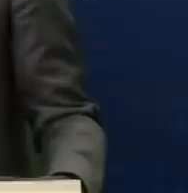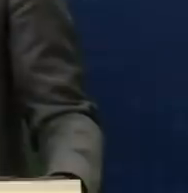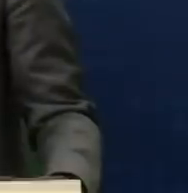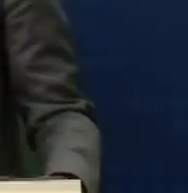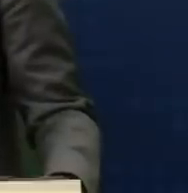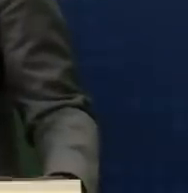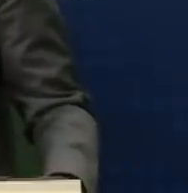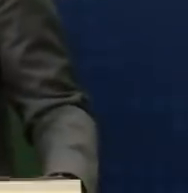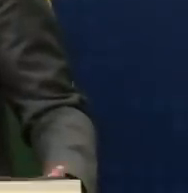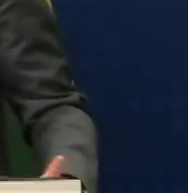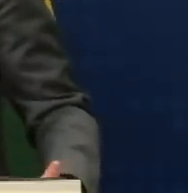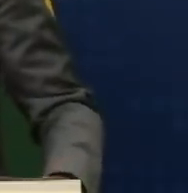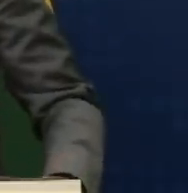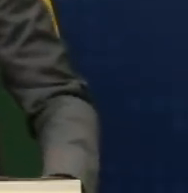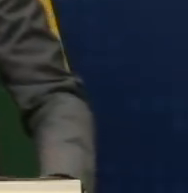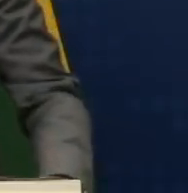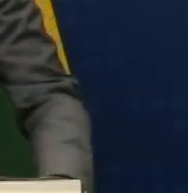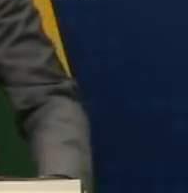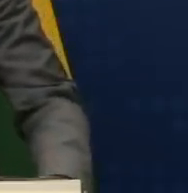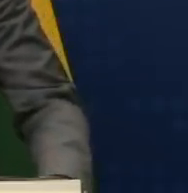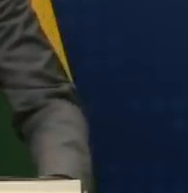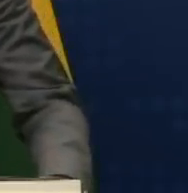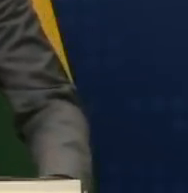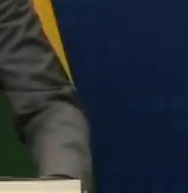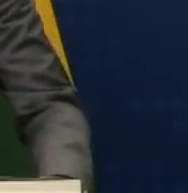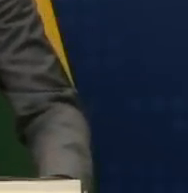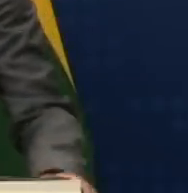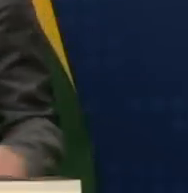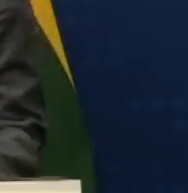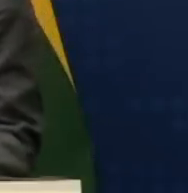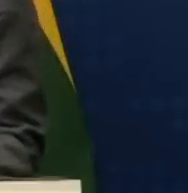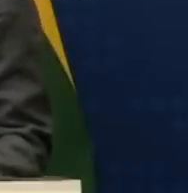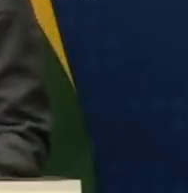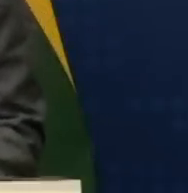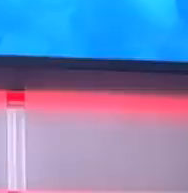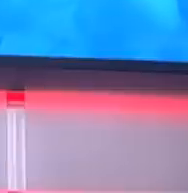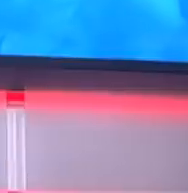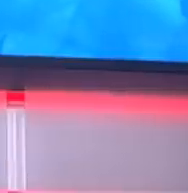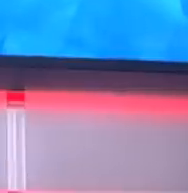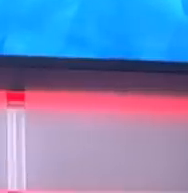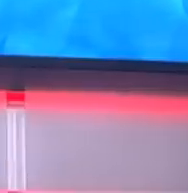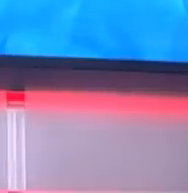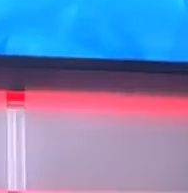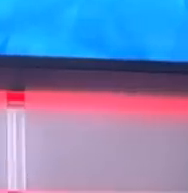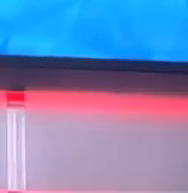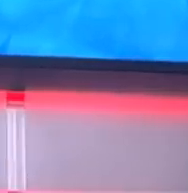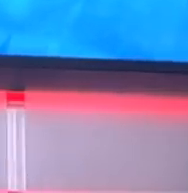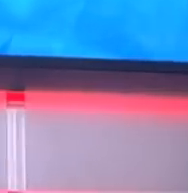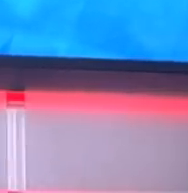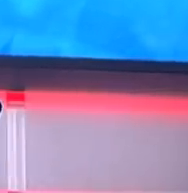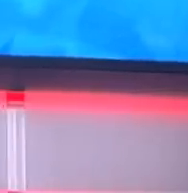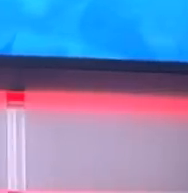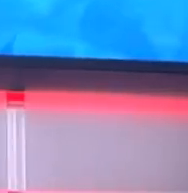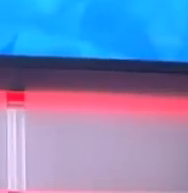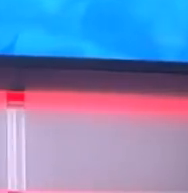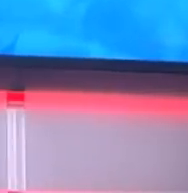bus konstruktyvus, draugiškas taip kaip ir anksčiau, ir tai tęsis dešimtmečiais. Tęsime laidą,